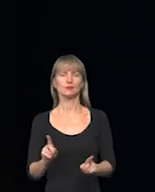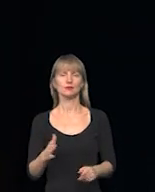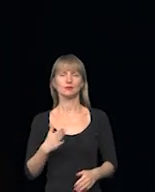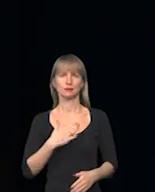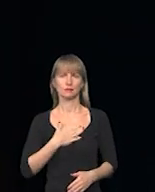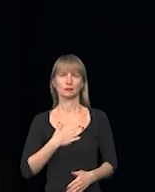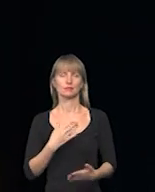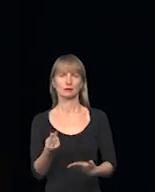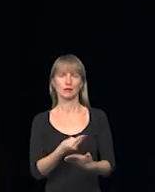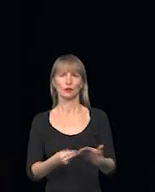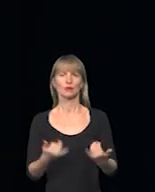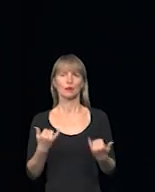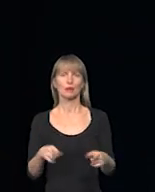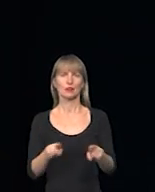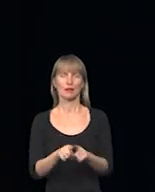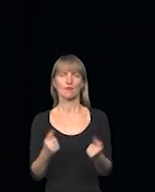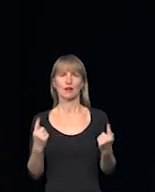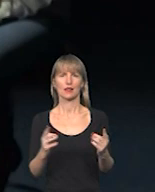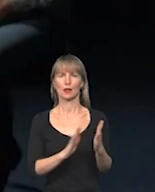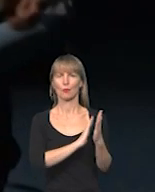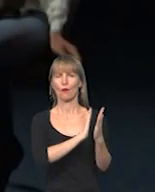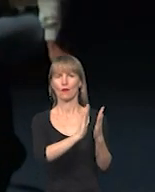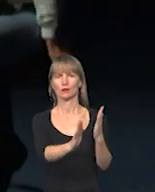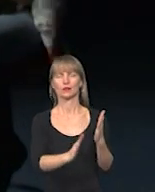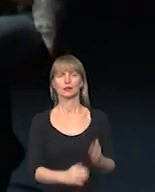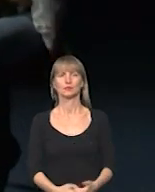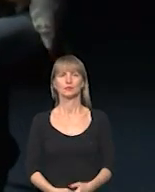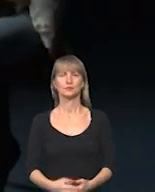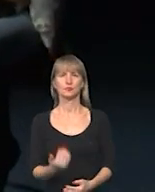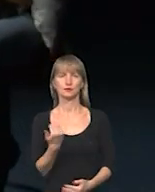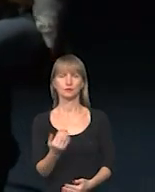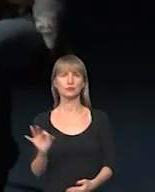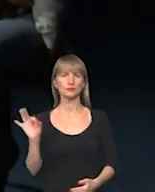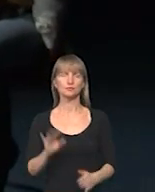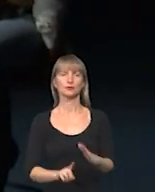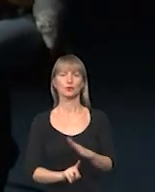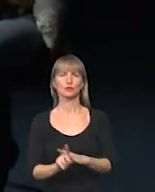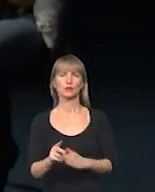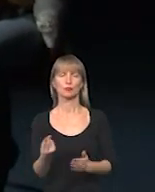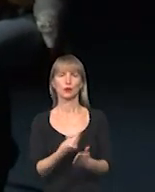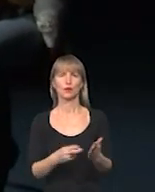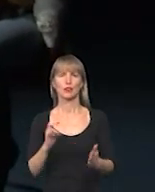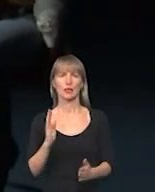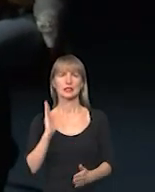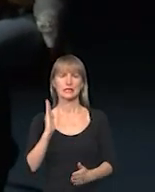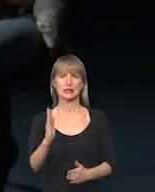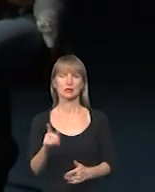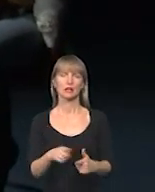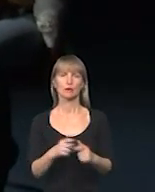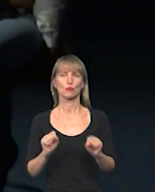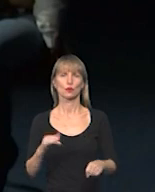тепер на таких великих поверхностях. А ви одразу почали малювати на стінах, чи, можливо, у